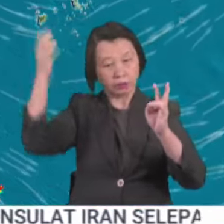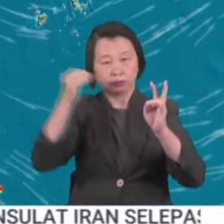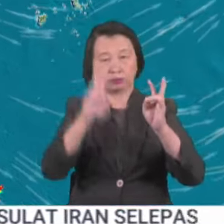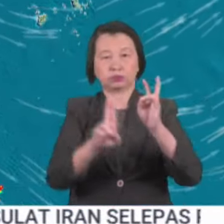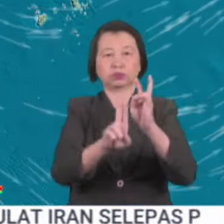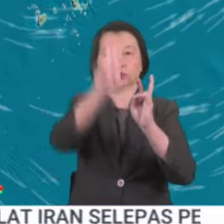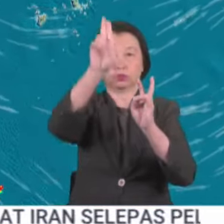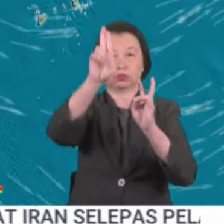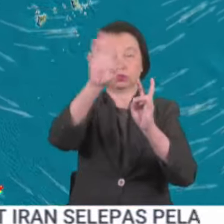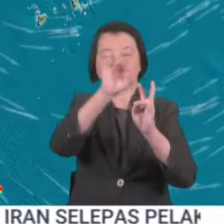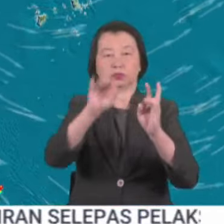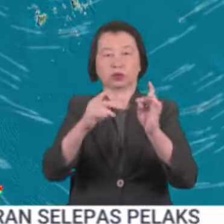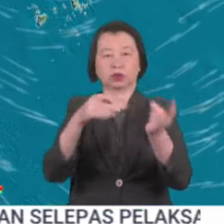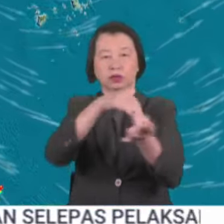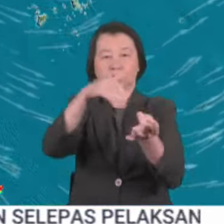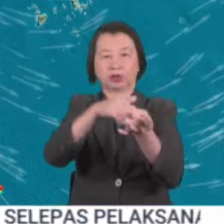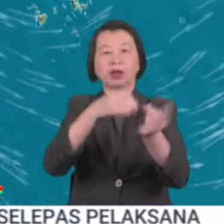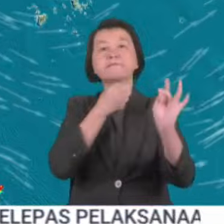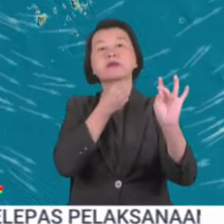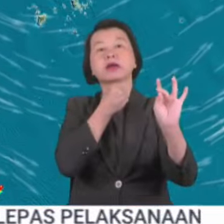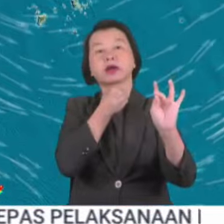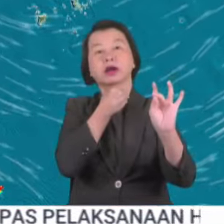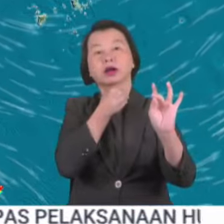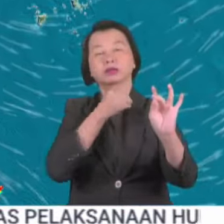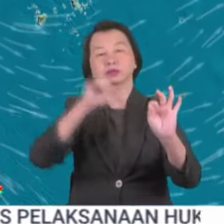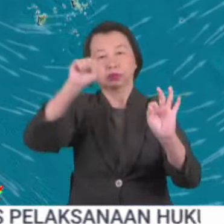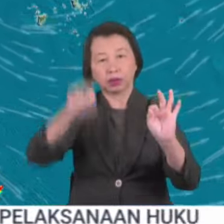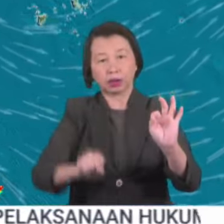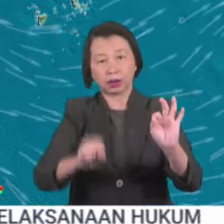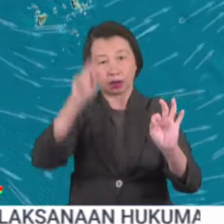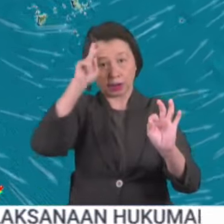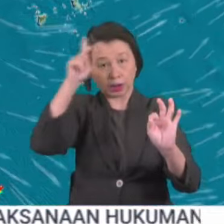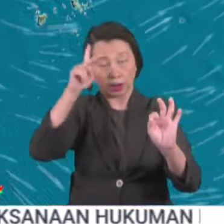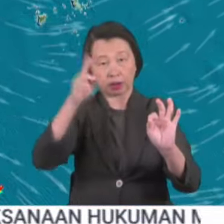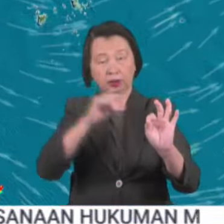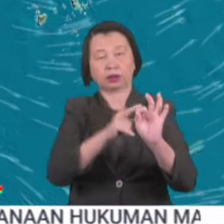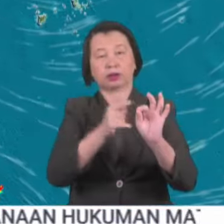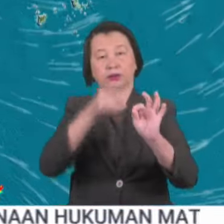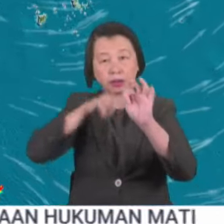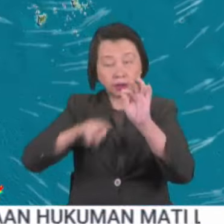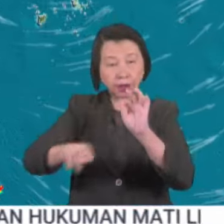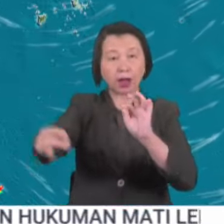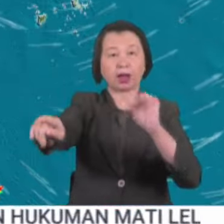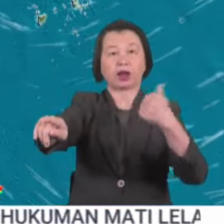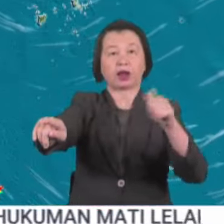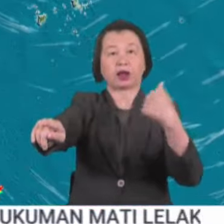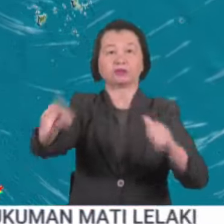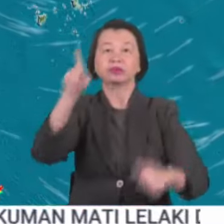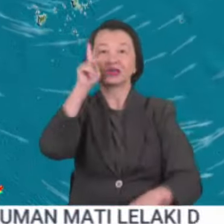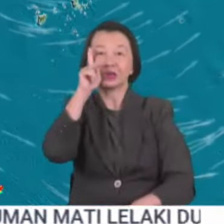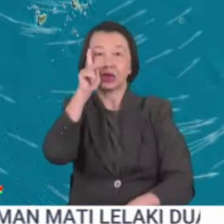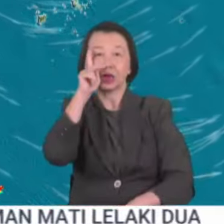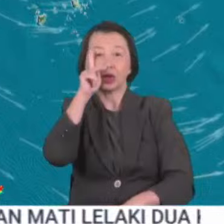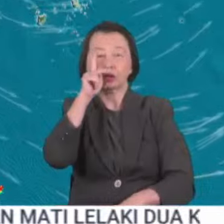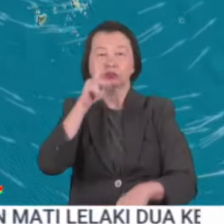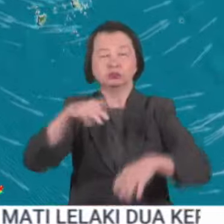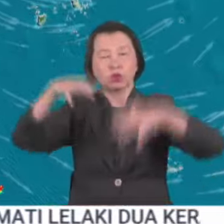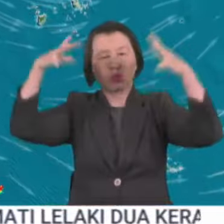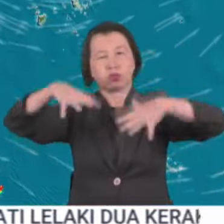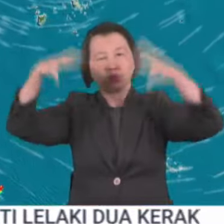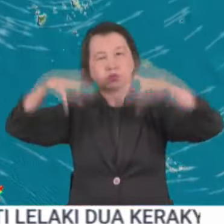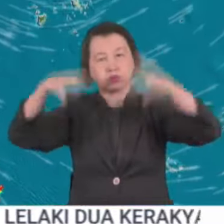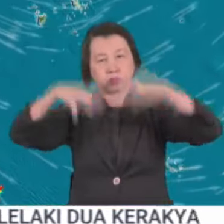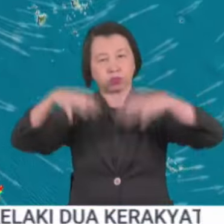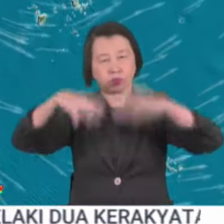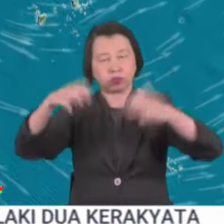bahagian utara dan juga tengah negeri Perak, selatan negeri Kelantan dan juga di bahagian pedalaman negeri Kedah. Dan kelompok hujan ini jangka